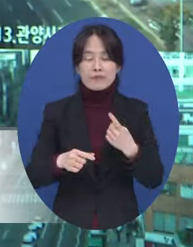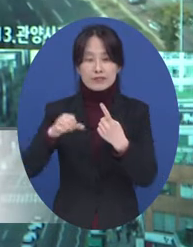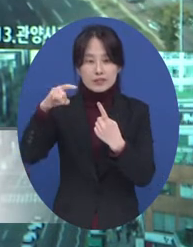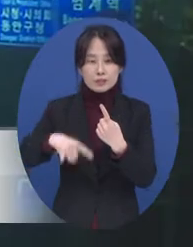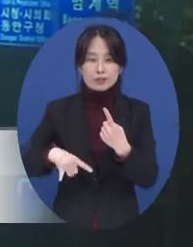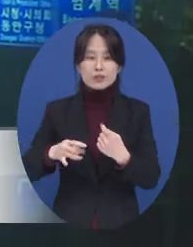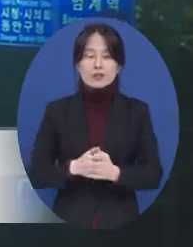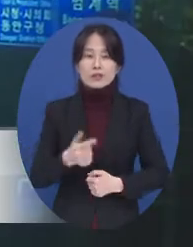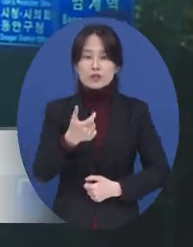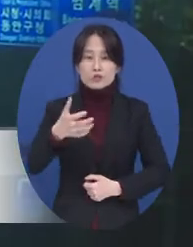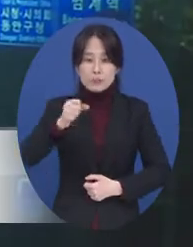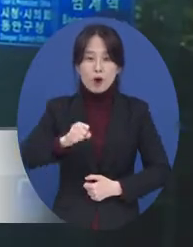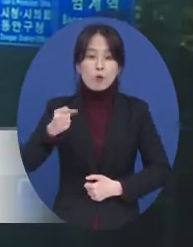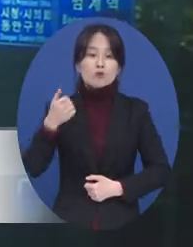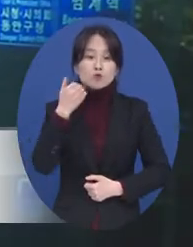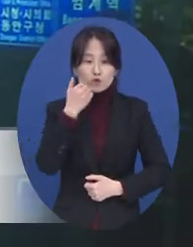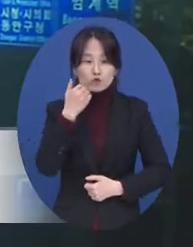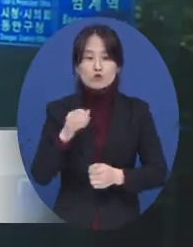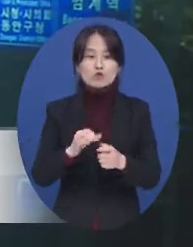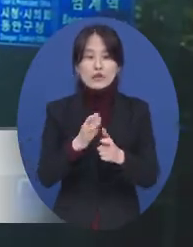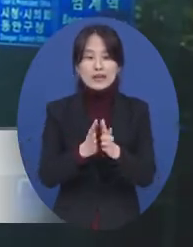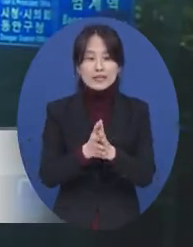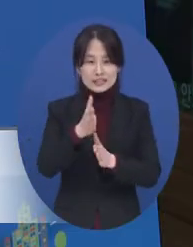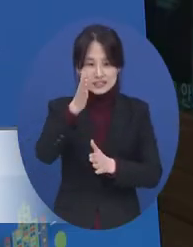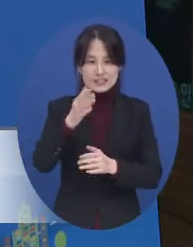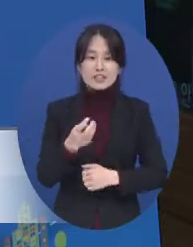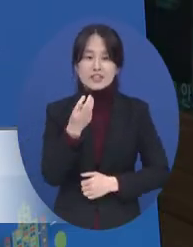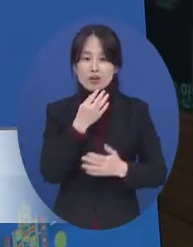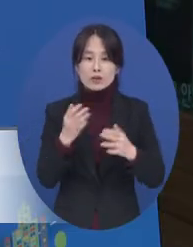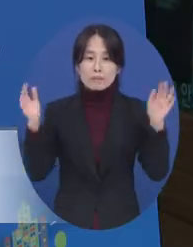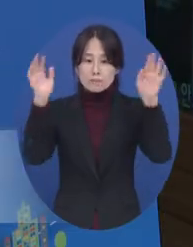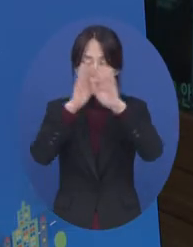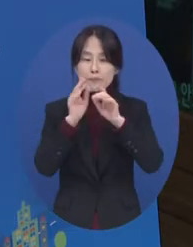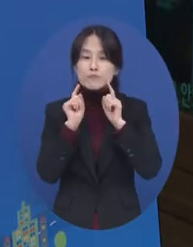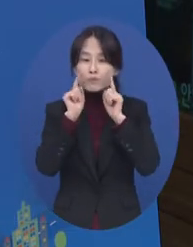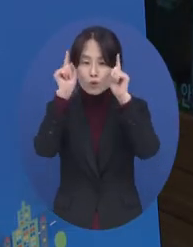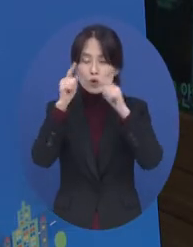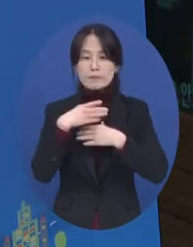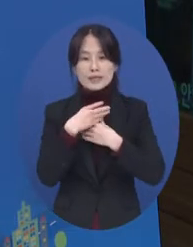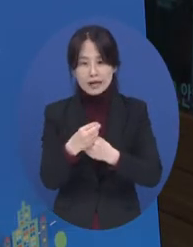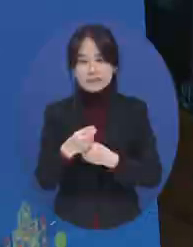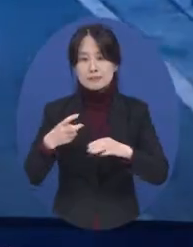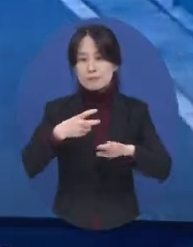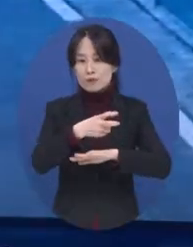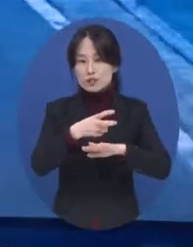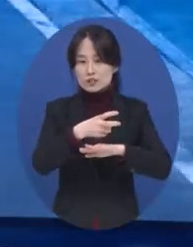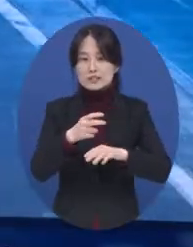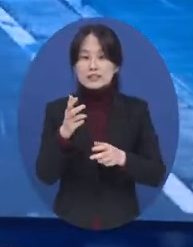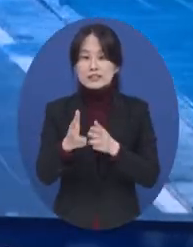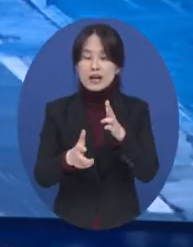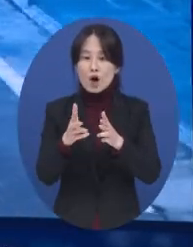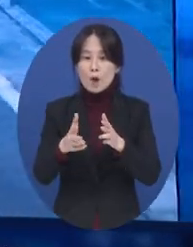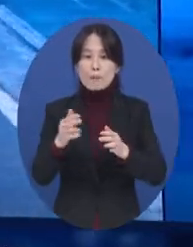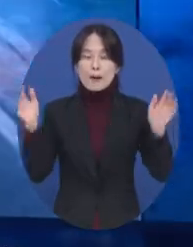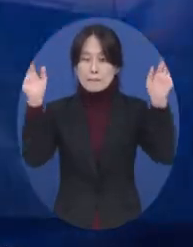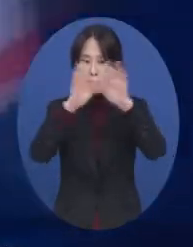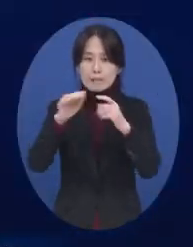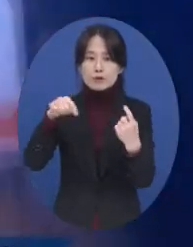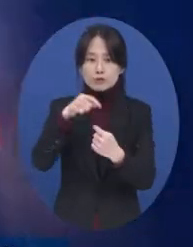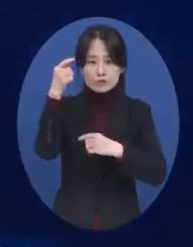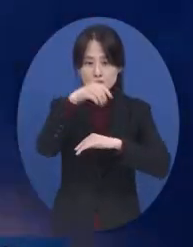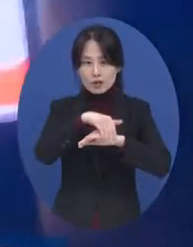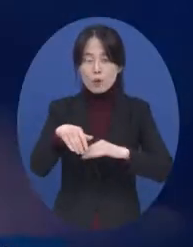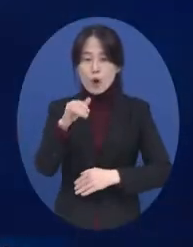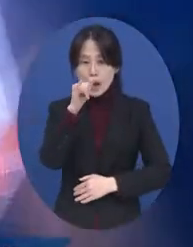대상과 특조금 60억 원은 자율주행 기술과 안심기가 서비스를 통합한 셔틀버스를 심야 시간에 운행하겠다는 계획을